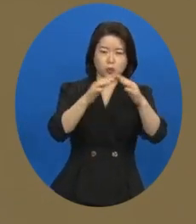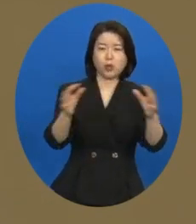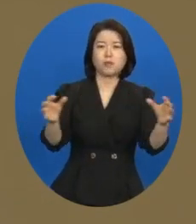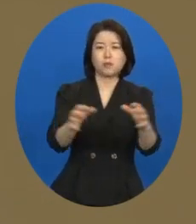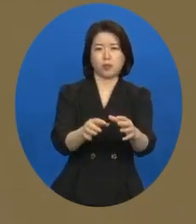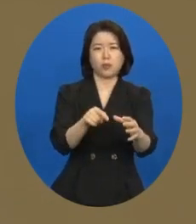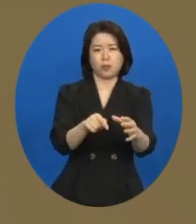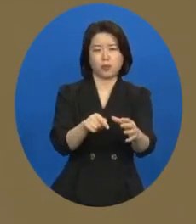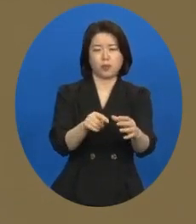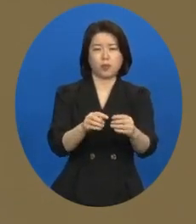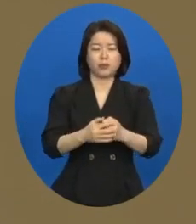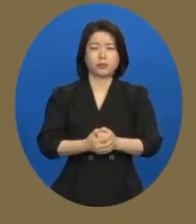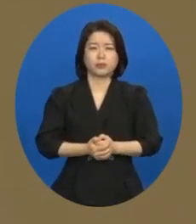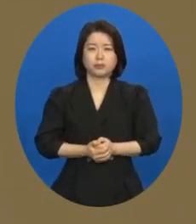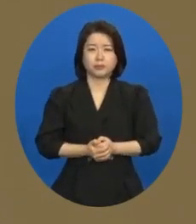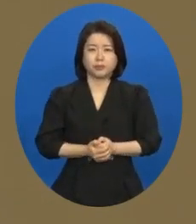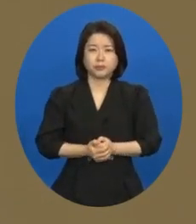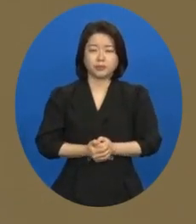것입니다.